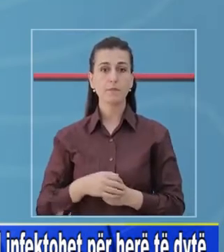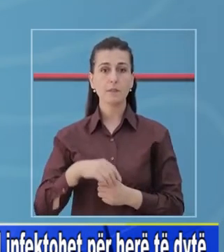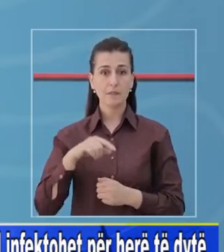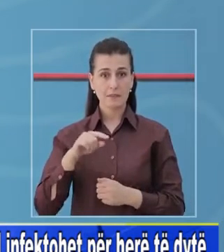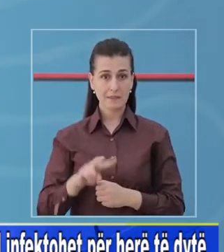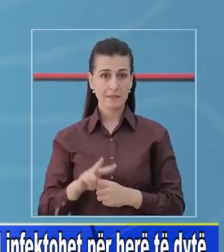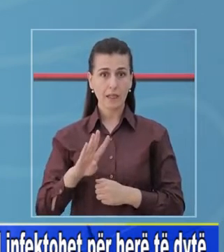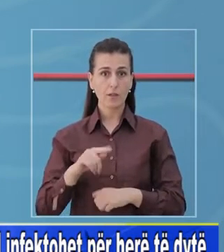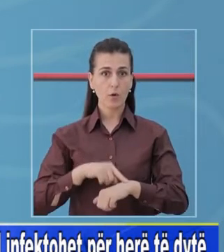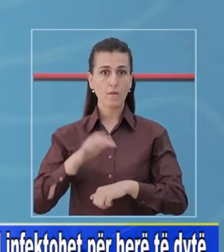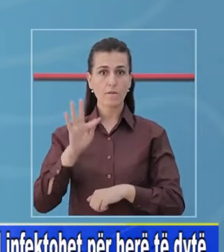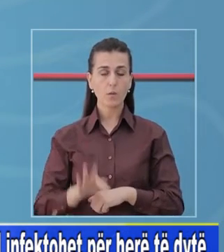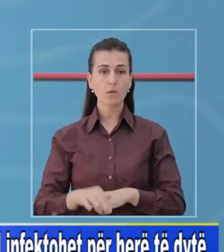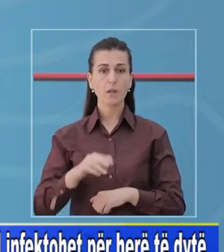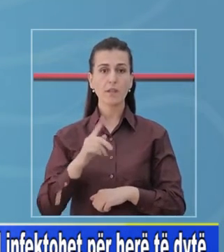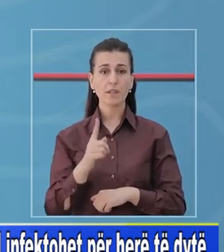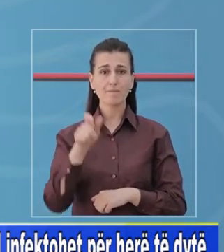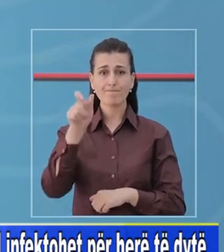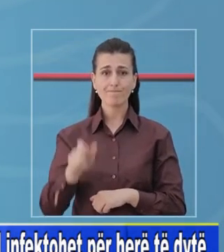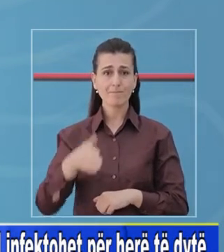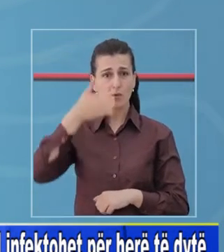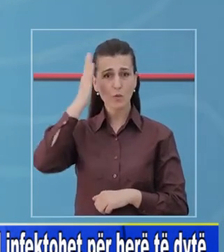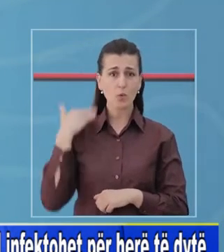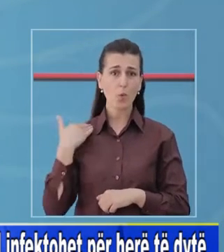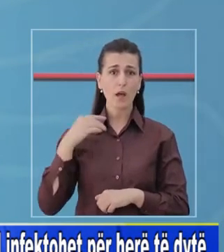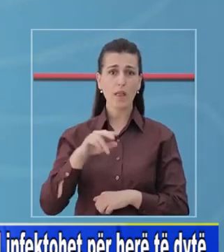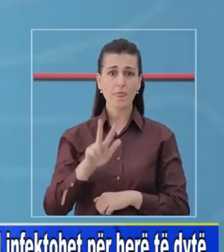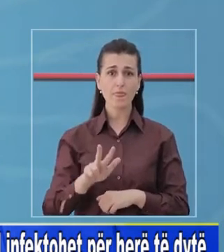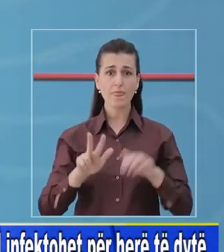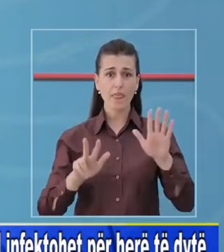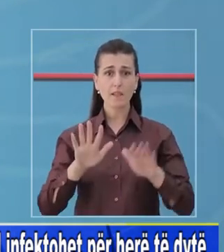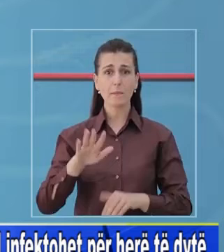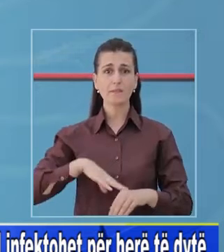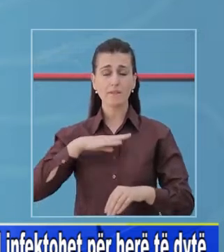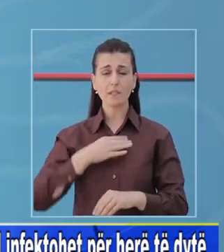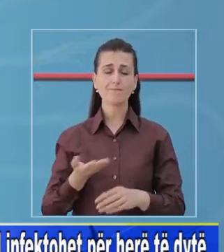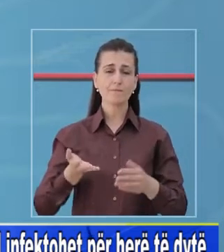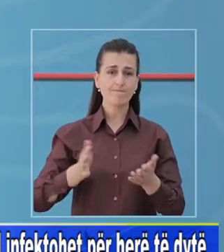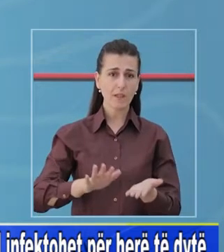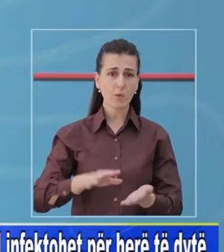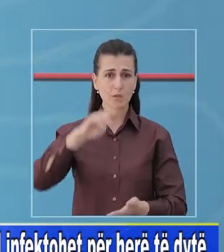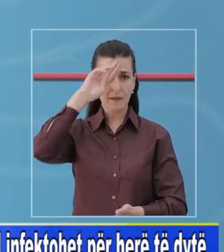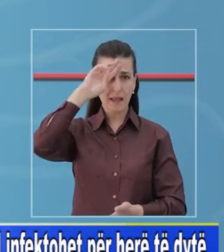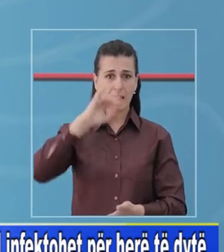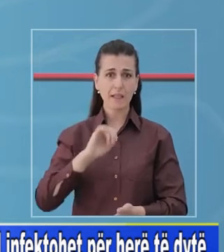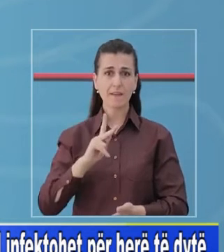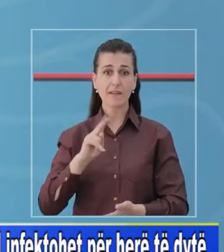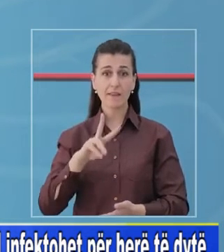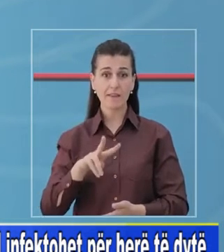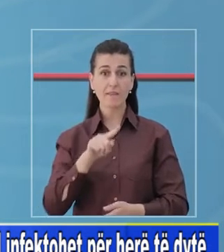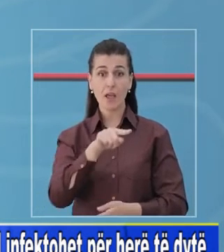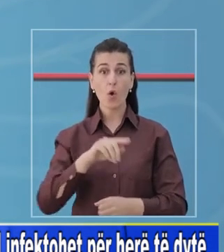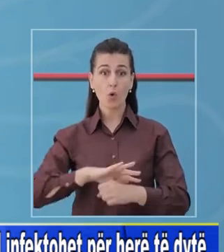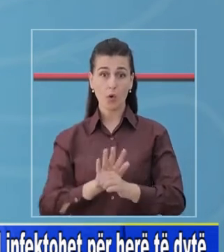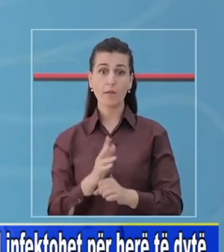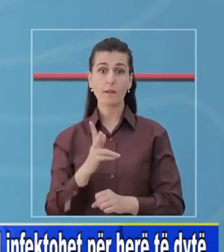ditë më parë, Ministria e Shëndetësisë dhe Mbrojtjes Sociale ka deklaruar se kemi një personel shëndetësor të reinfektuar pas thuajse 3